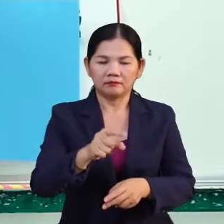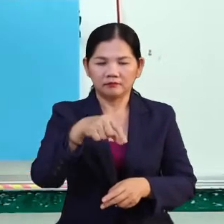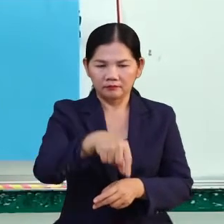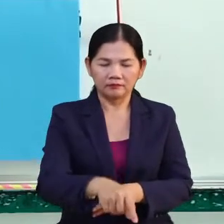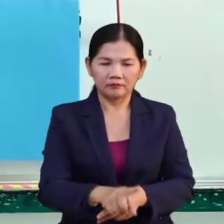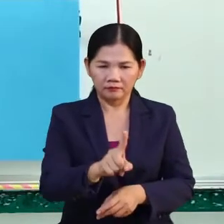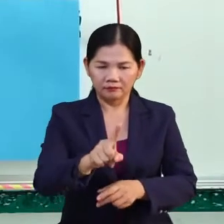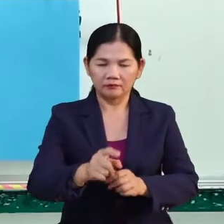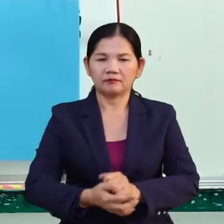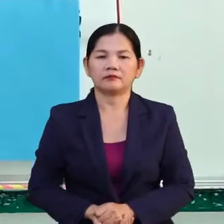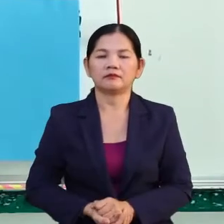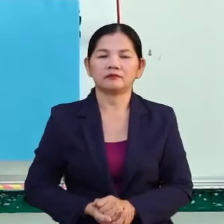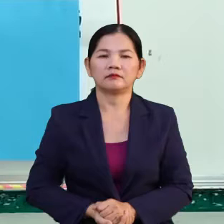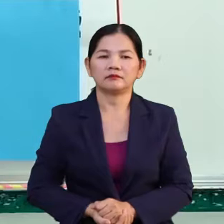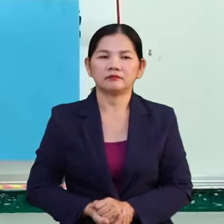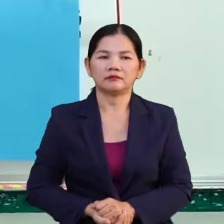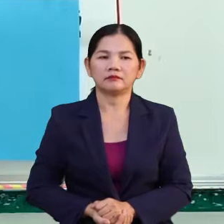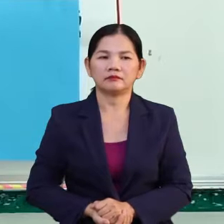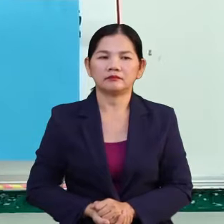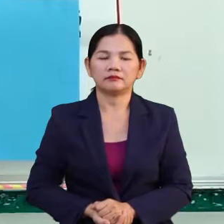ប់ដើម